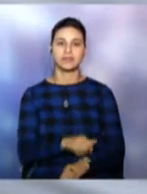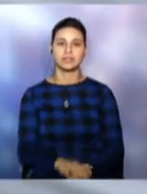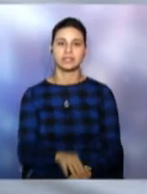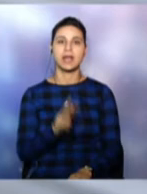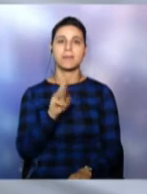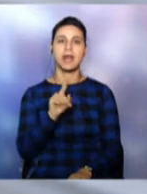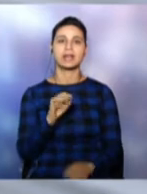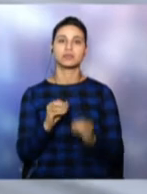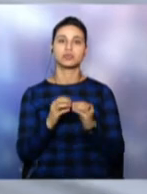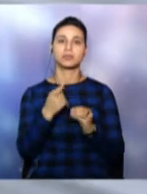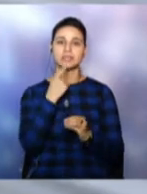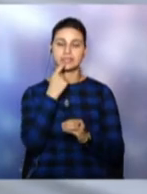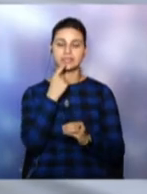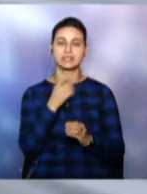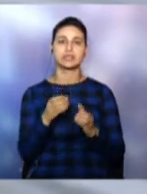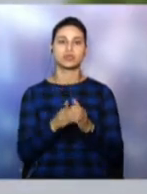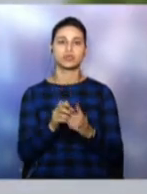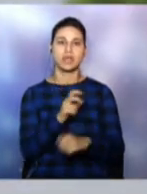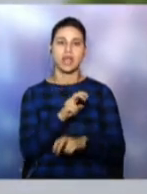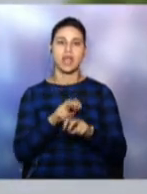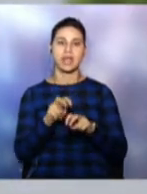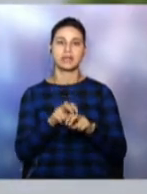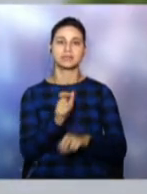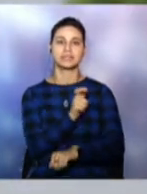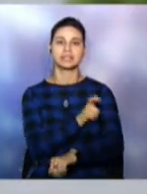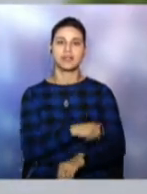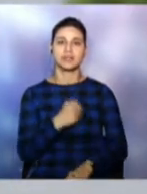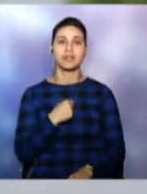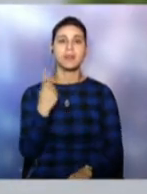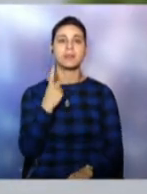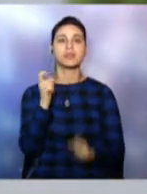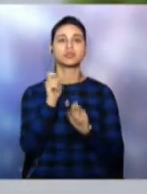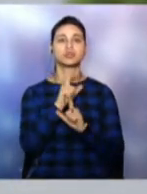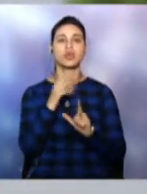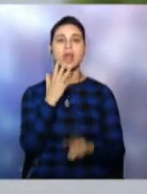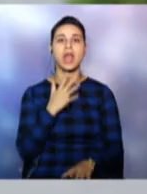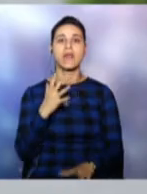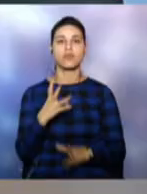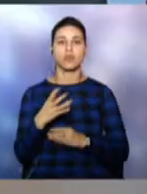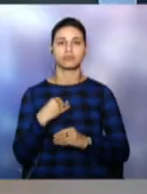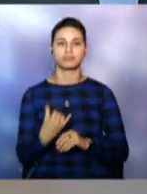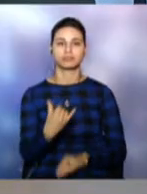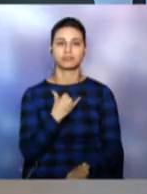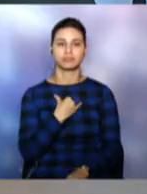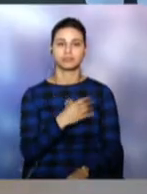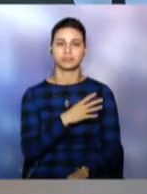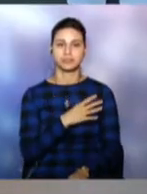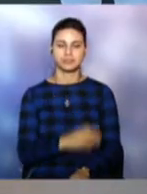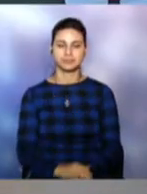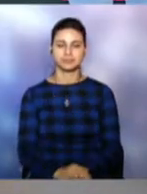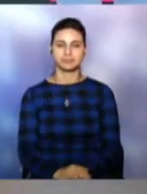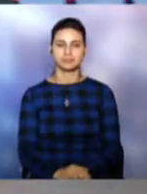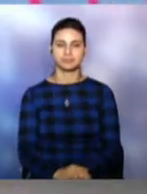მარიამი, 15 წლის, ვარ პირადი ექიმის გუნდის წევრი. დღეს ჩვენ პირველ კლასურ გიმნაზიაში ევროპული სკოლის ბავშვები გვესტუმრენ. ეს არის ჩვენი